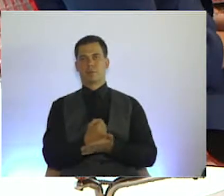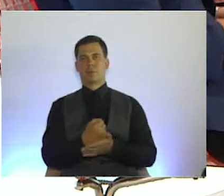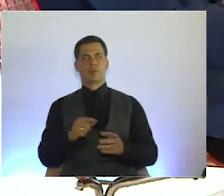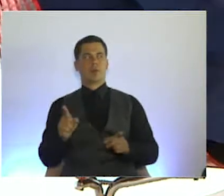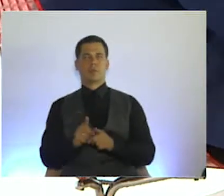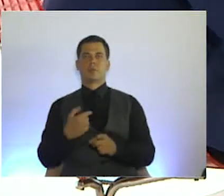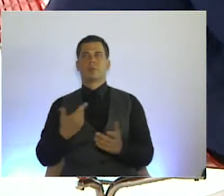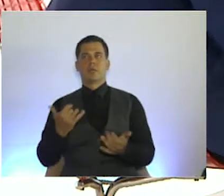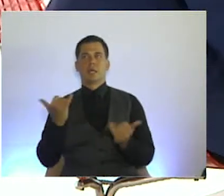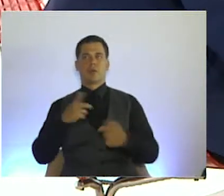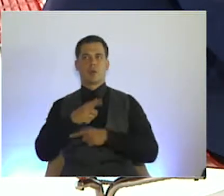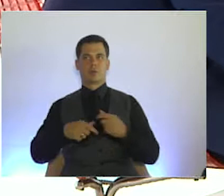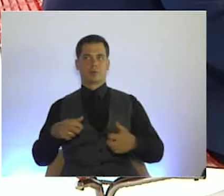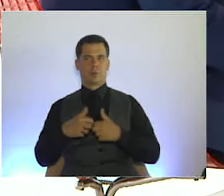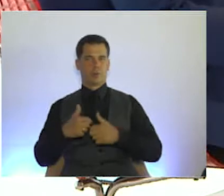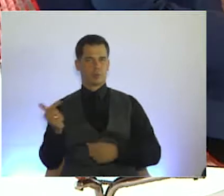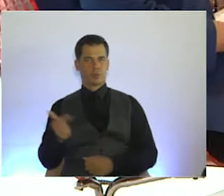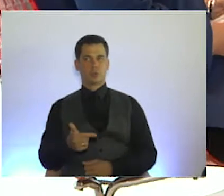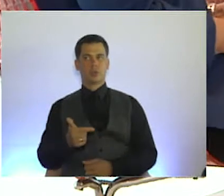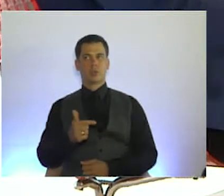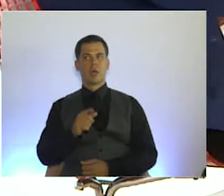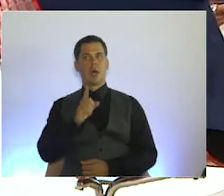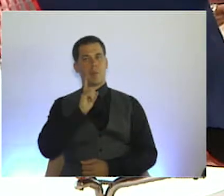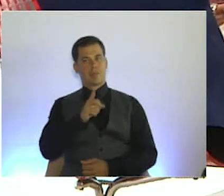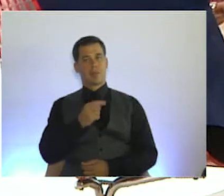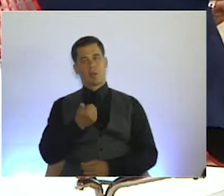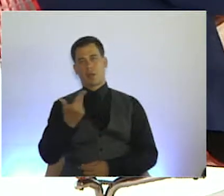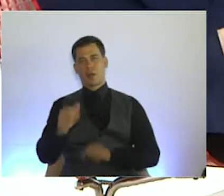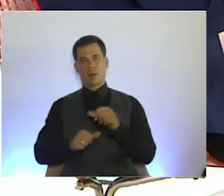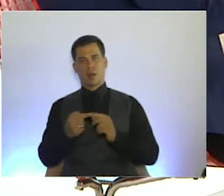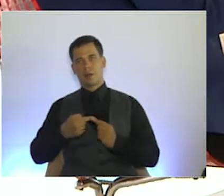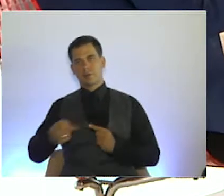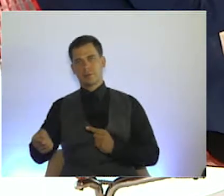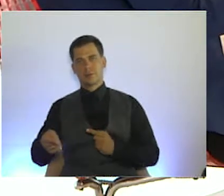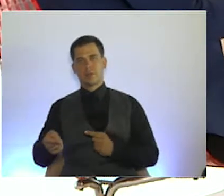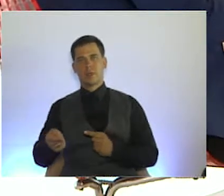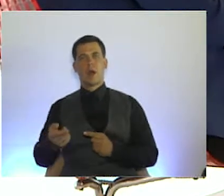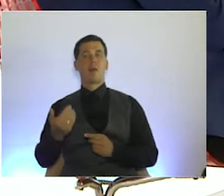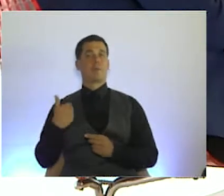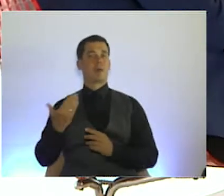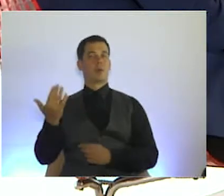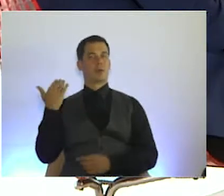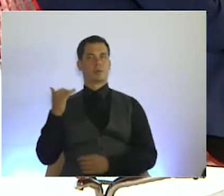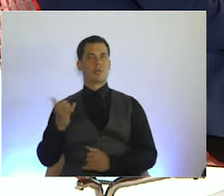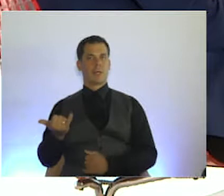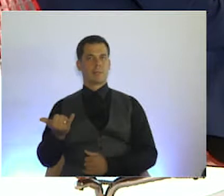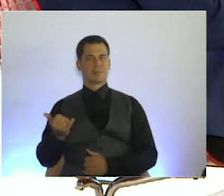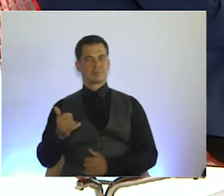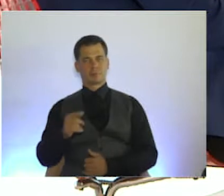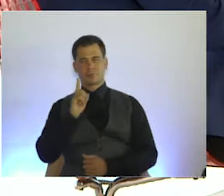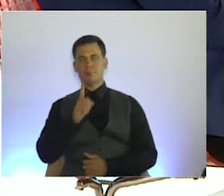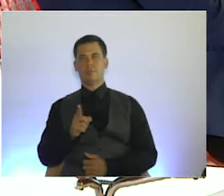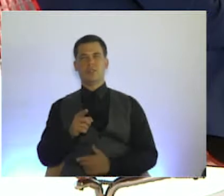sobie musimy poradzić. Natomiast myślę, że na przestrzeni ostatnich kilku lat to, co widzimy bardzo wyraźnie, to to,